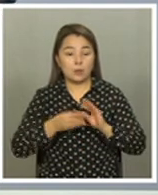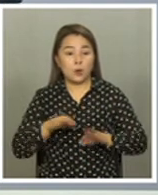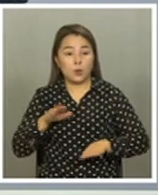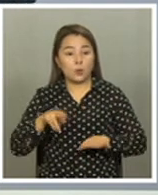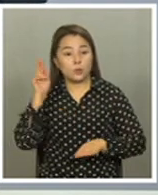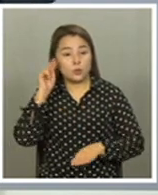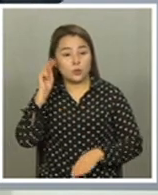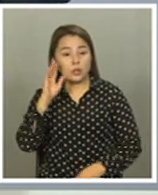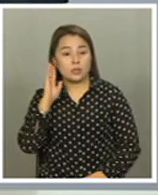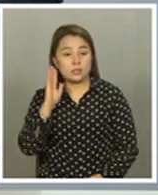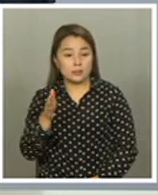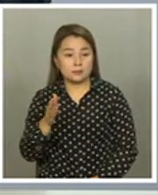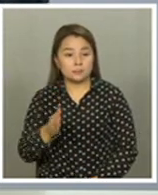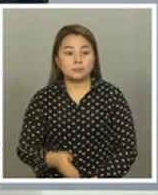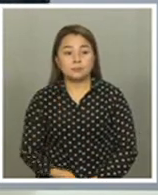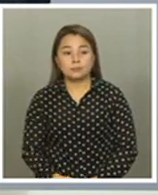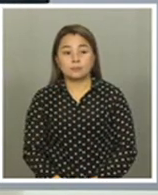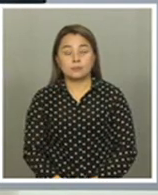үйренетін боласыздар.